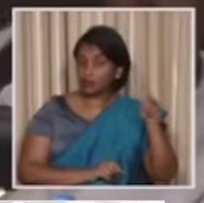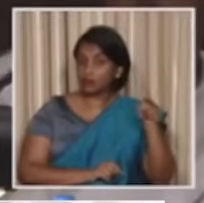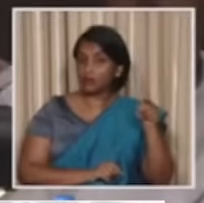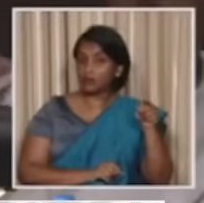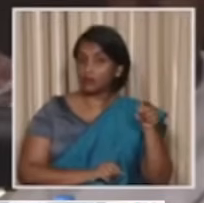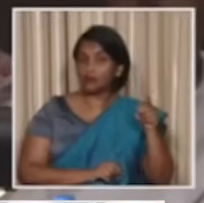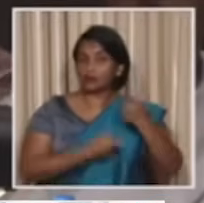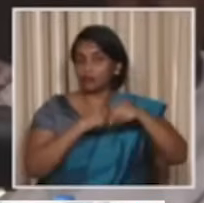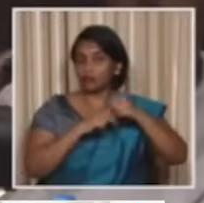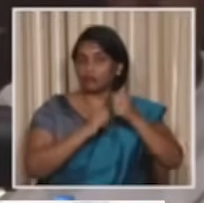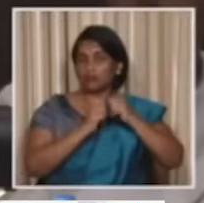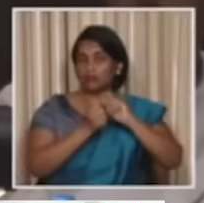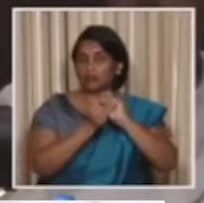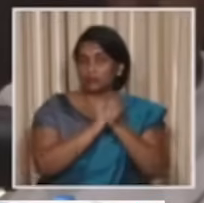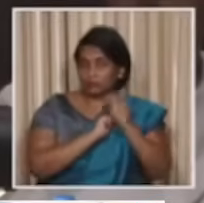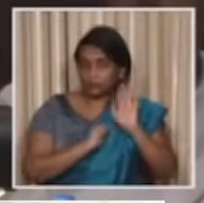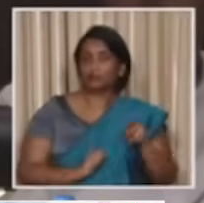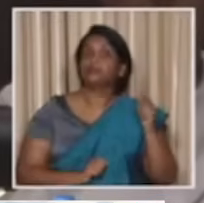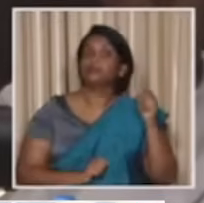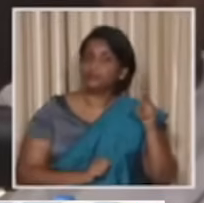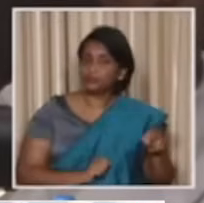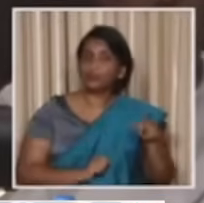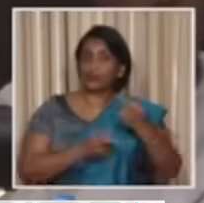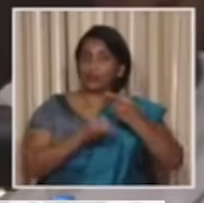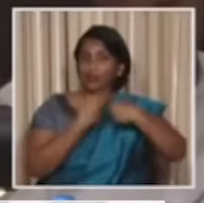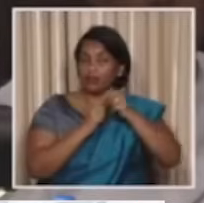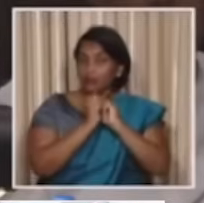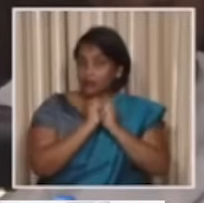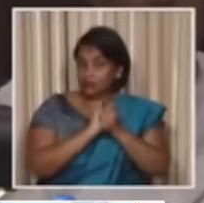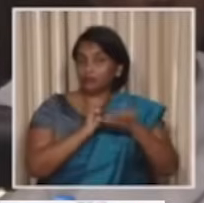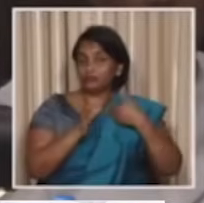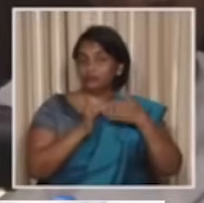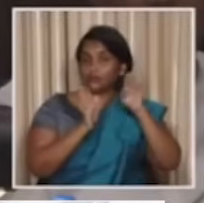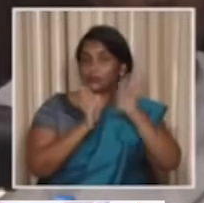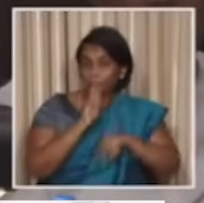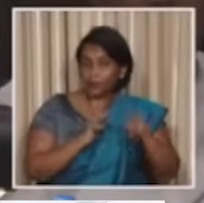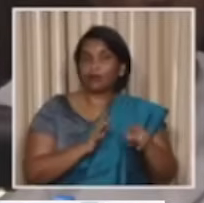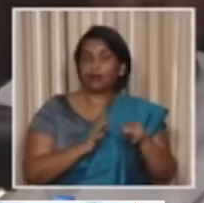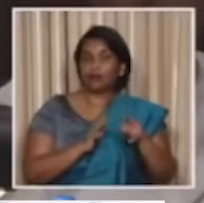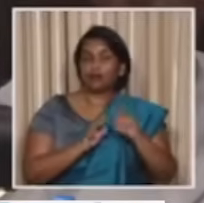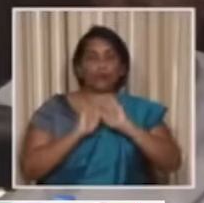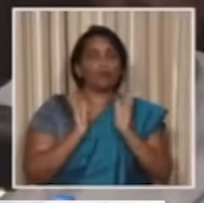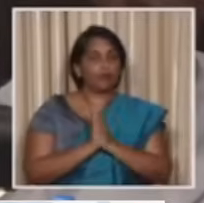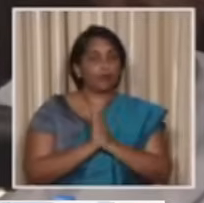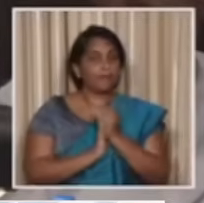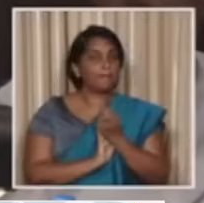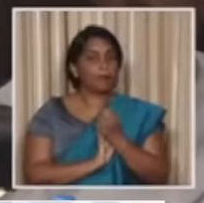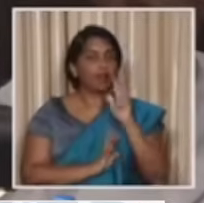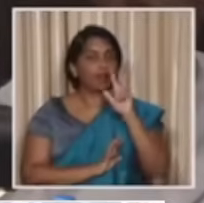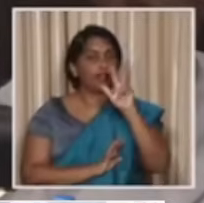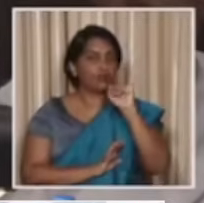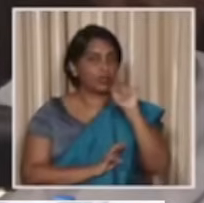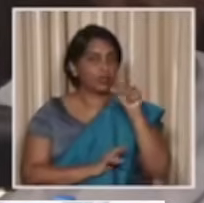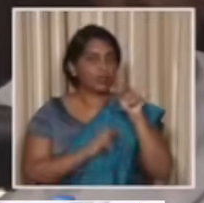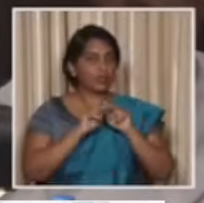प्रति व्यूहगत करने टा लाख करा नंग ए प्रतिव्यूहगत करने टा लाख कर वो बैंडुम करे आगे रुपयाल असु हाया